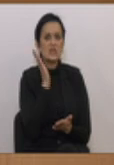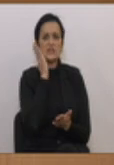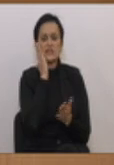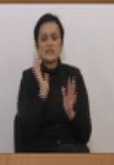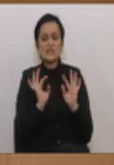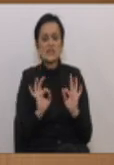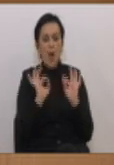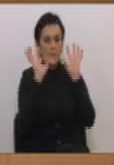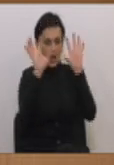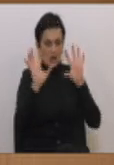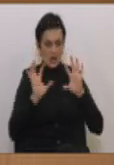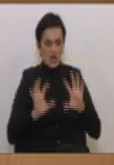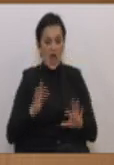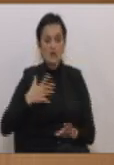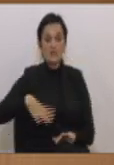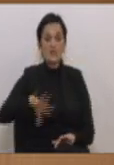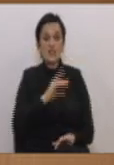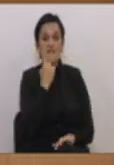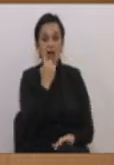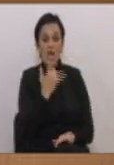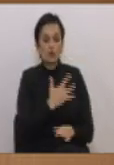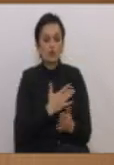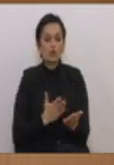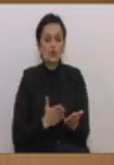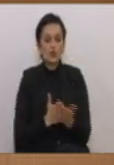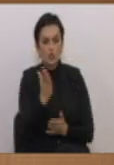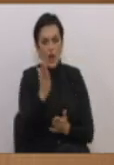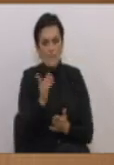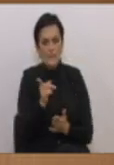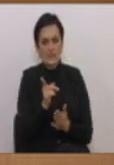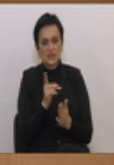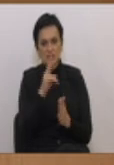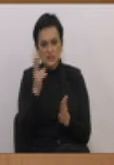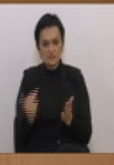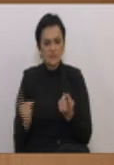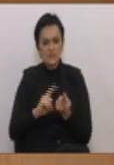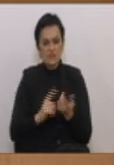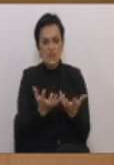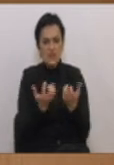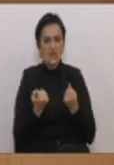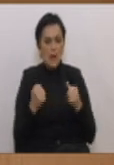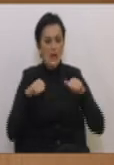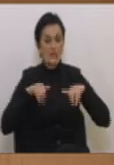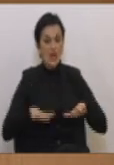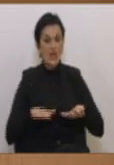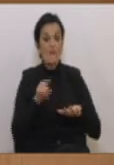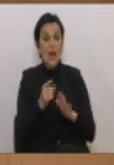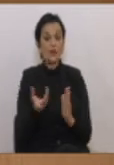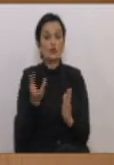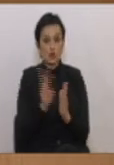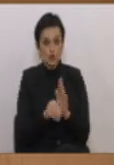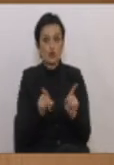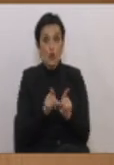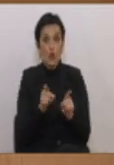სამართლის, კანონის და საქართველოს ერთგულებით იქცევიან და იღებენ გადაწყვეტილებებს. მათ შორის